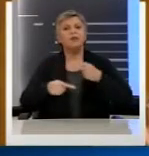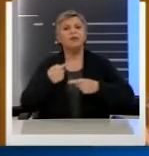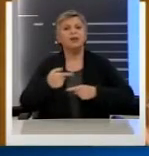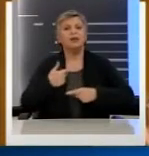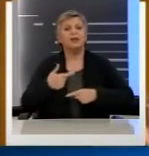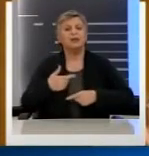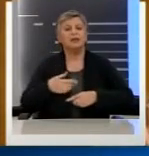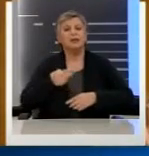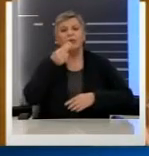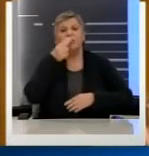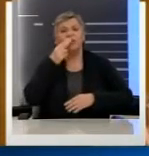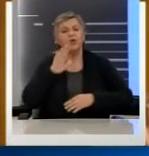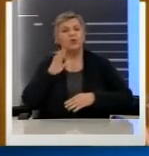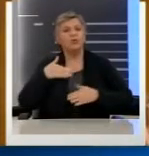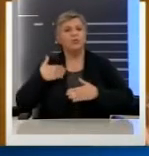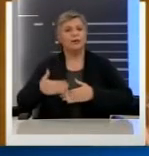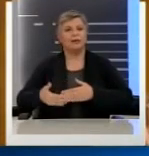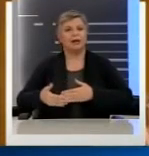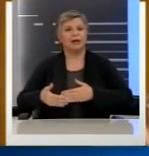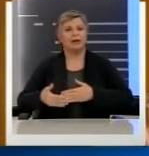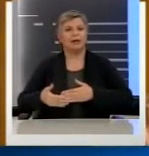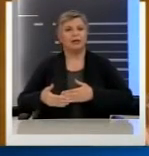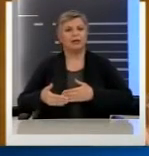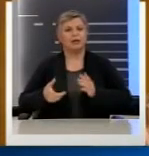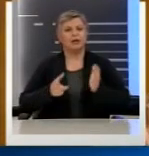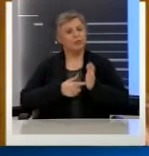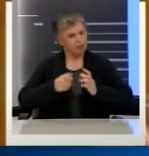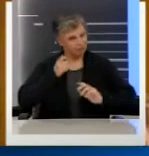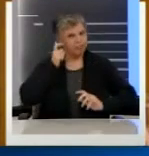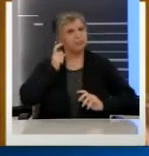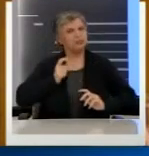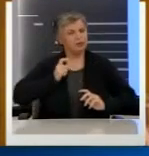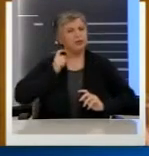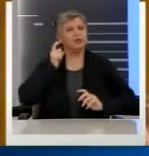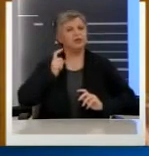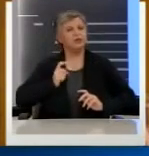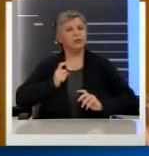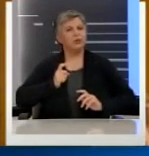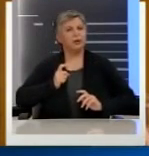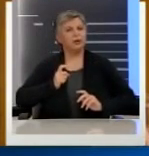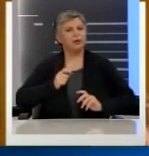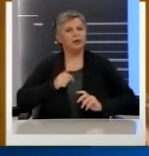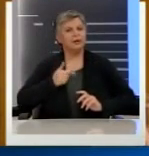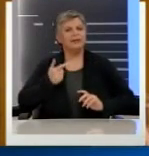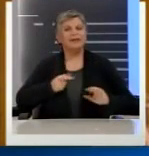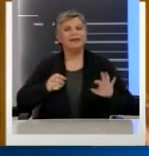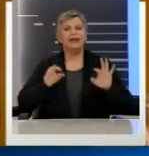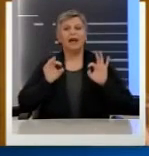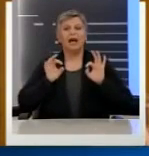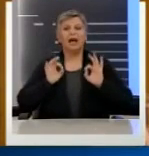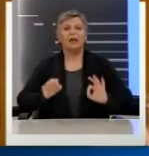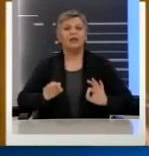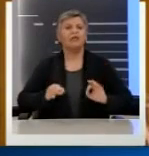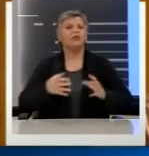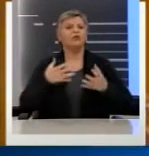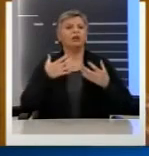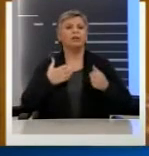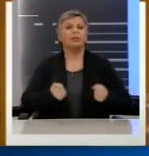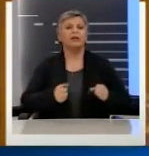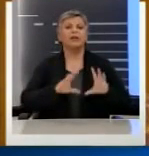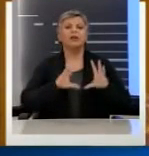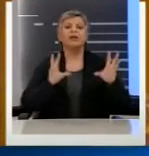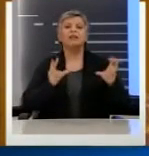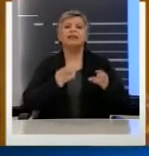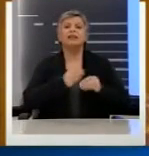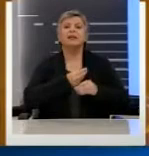Για να θυμηθούμε τι αντιστάσεις υπήρξαν για το θέμα της αποτέφρωσης και της